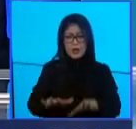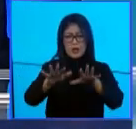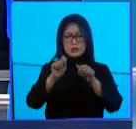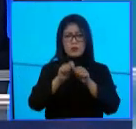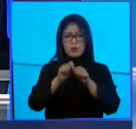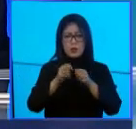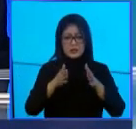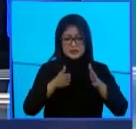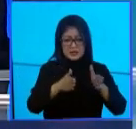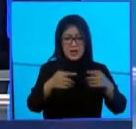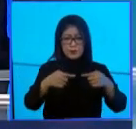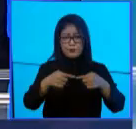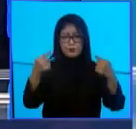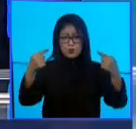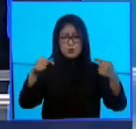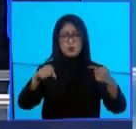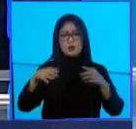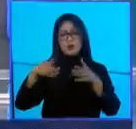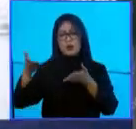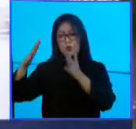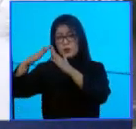dan puskesmas terendam.